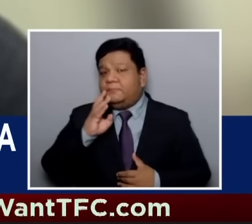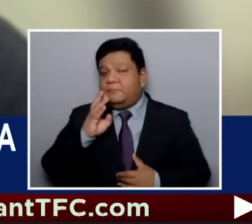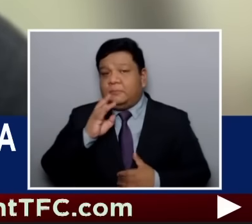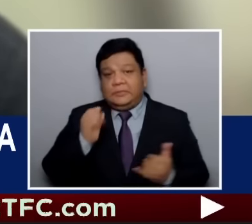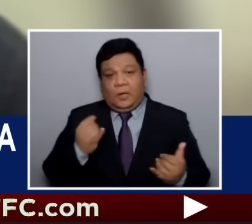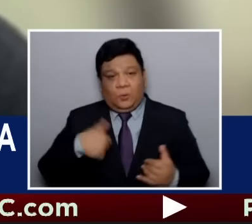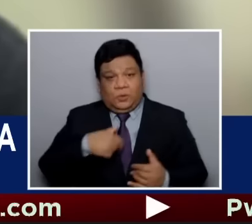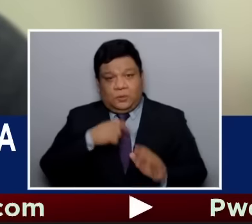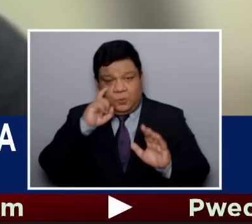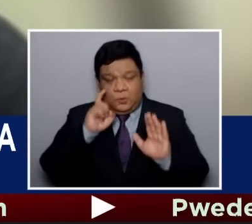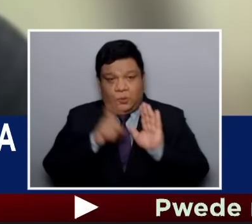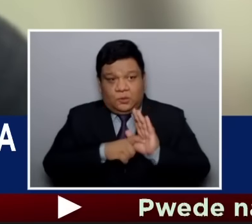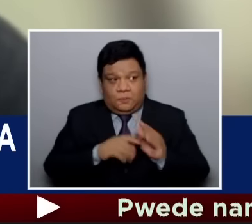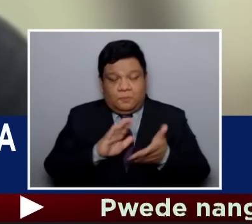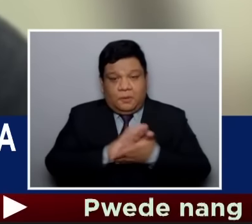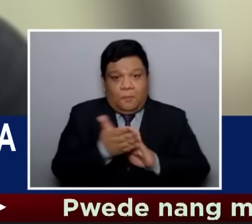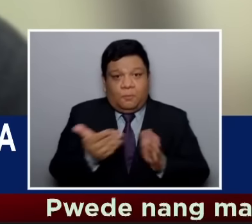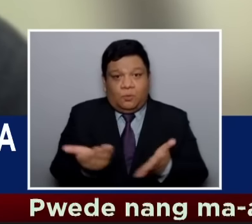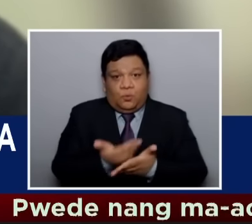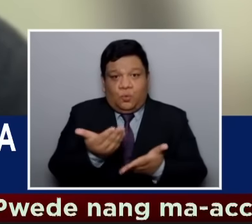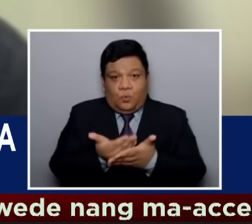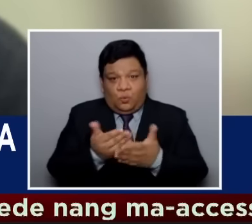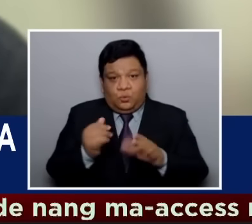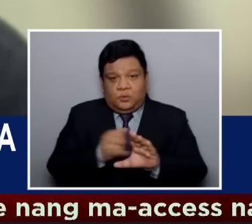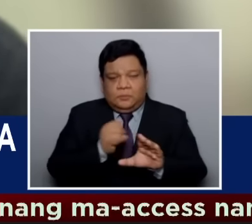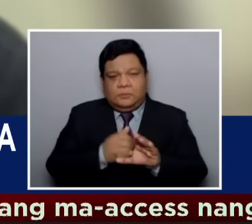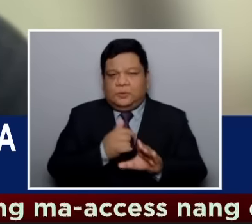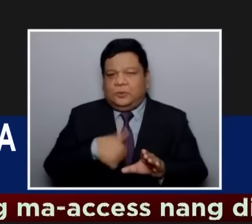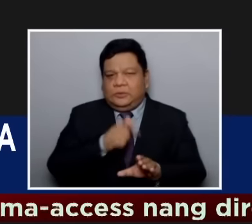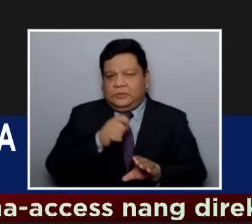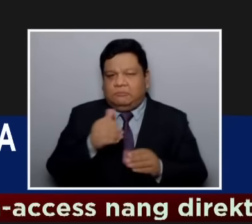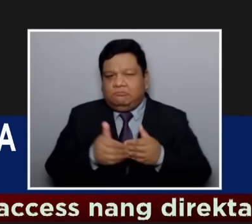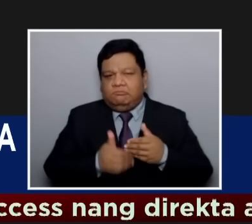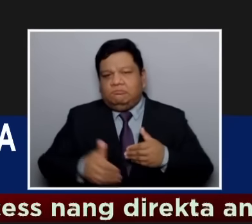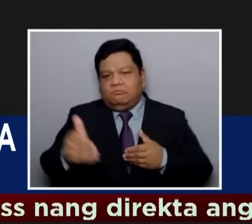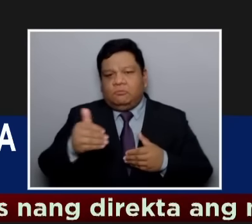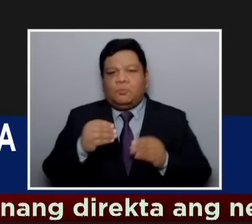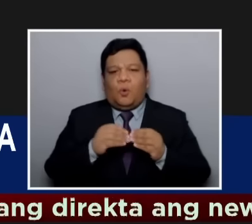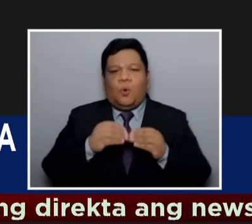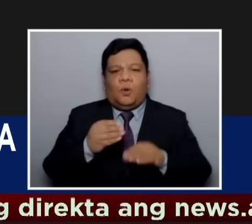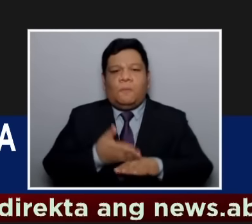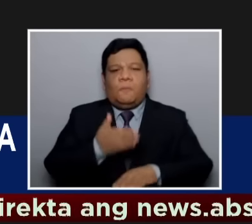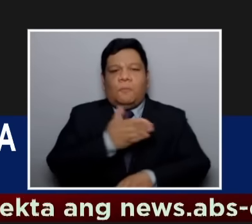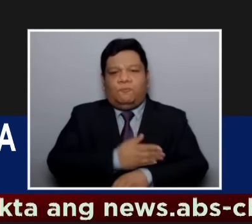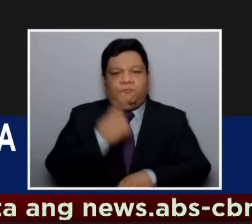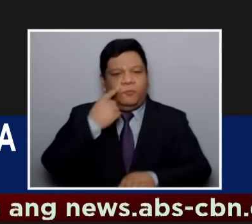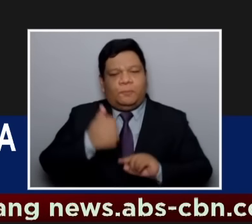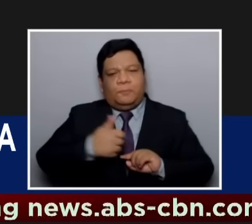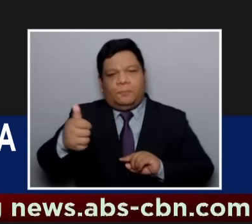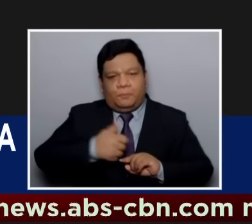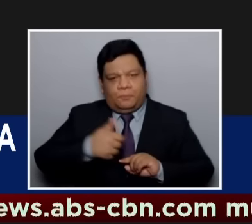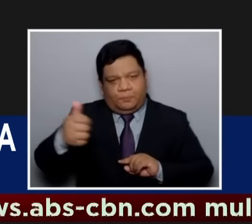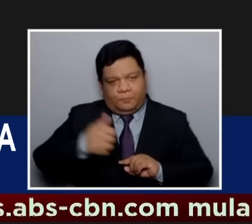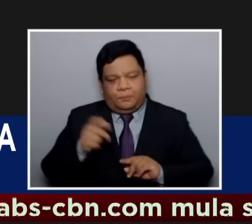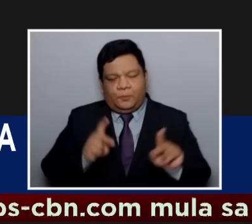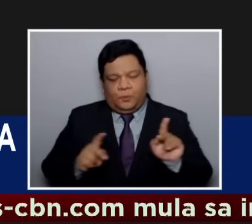modernization, it's the way forward para ma-improve natin yung public transport. Pero ang